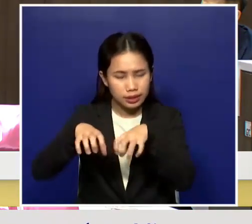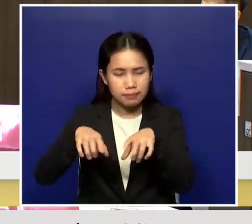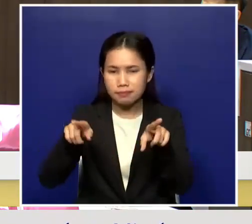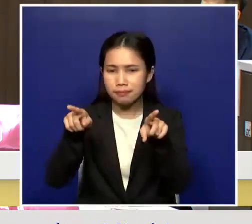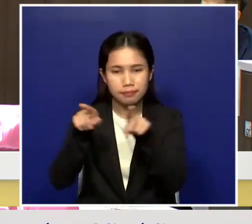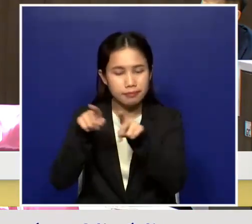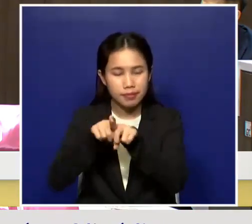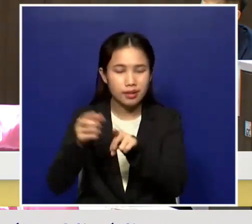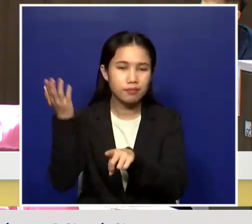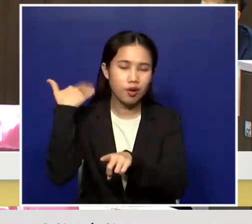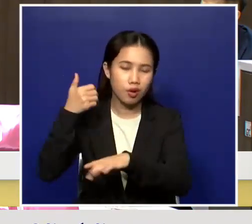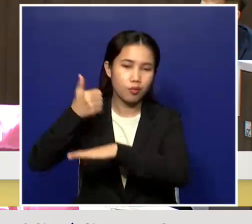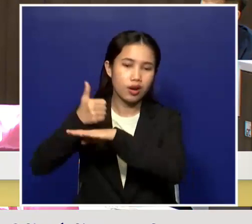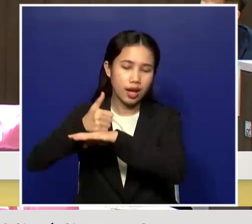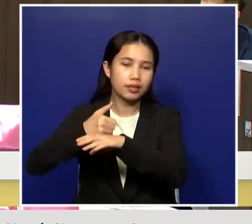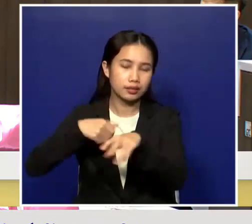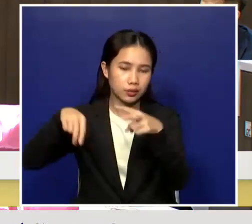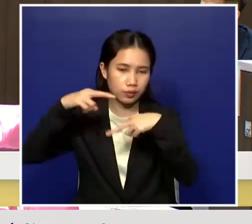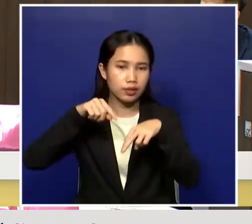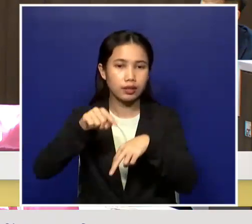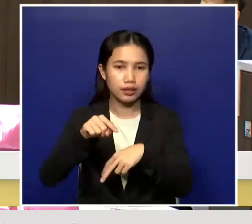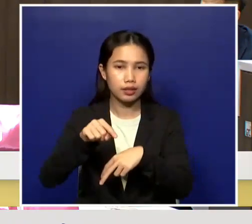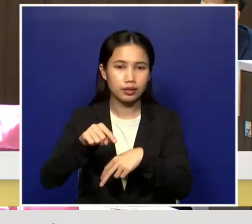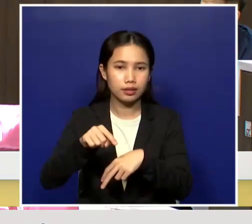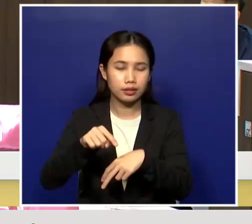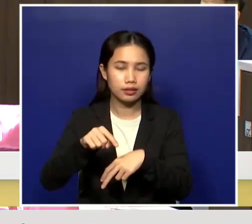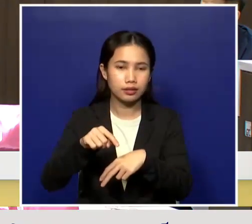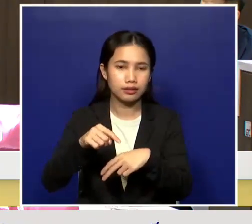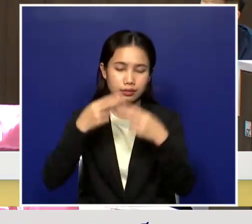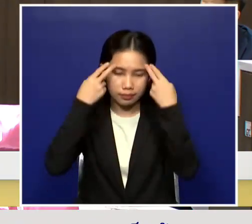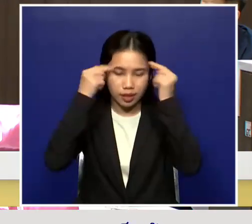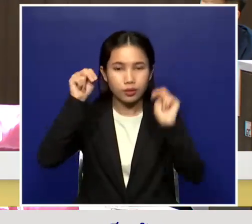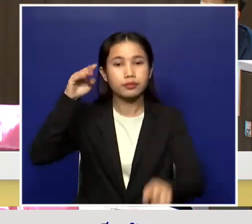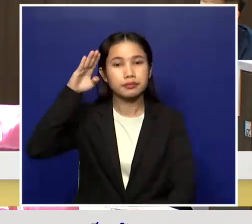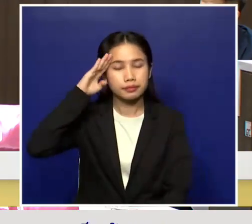ครับนะมันเกิดจากคนชื่อประยุทธ์จันทร์โอชา